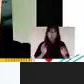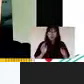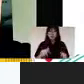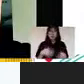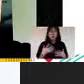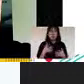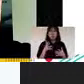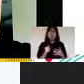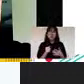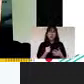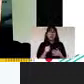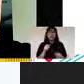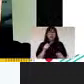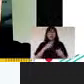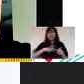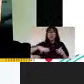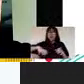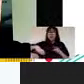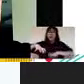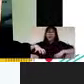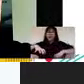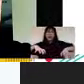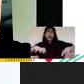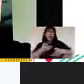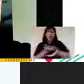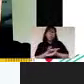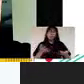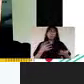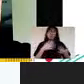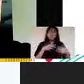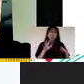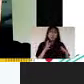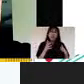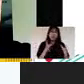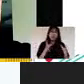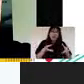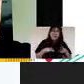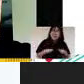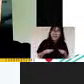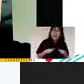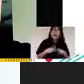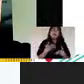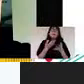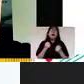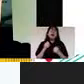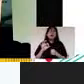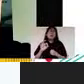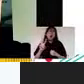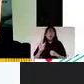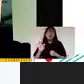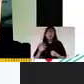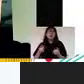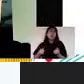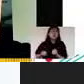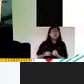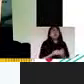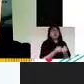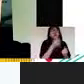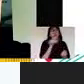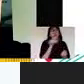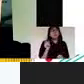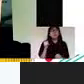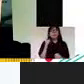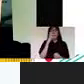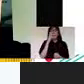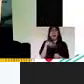berbagai daerah, mudah-mudahan nanti OVO sudah bisa ikut mendukung karena kami diberi mandat oleh Bank Indonesia untuk